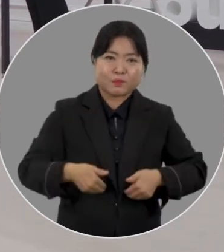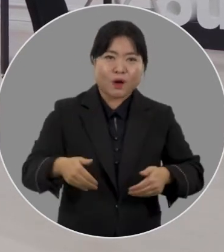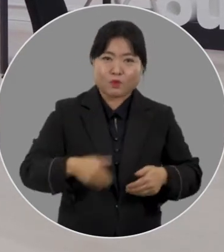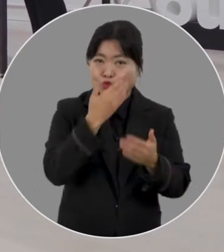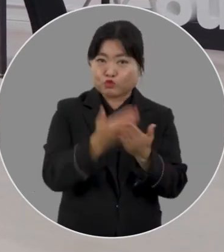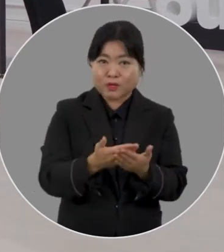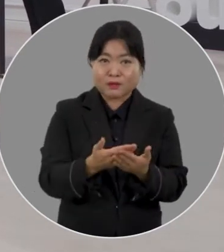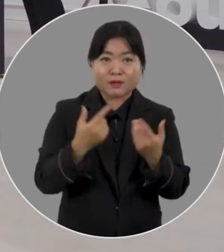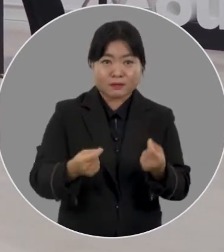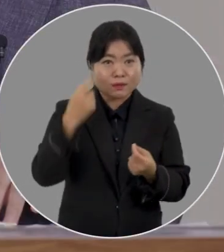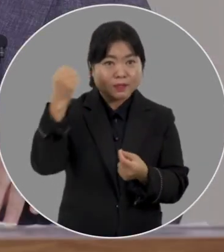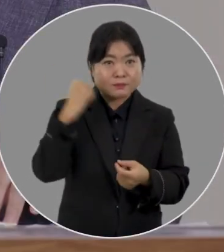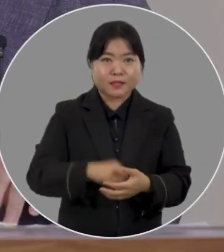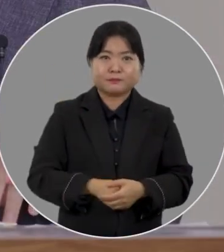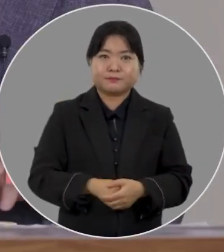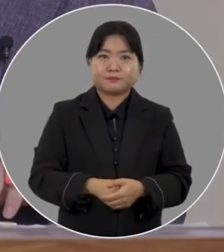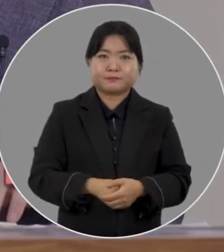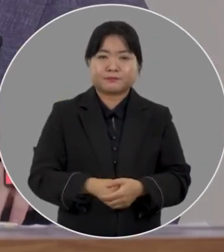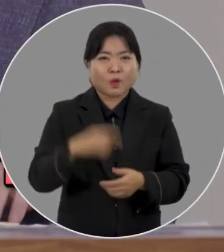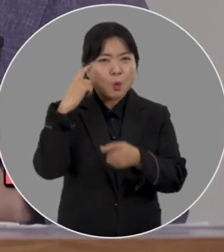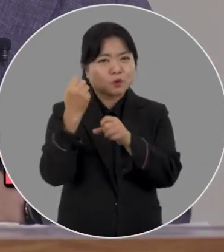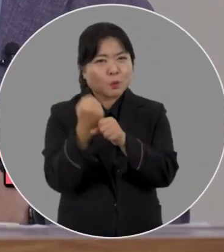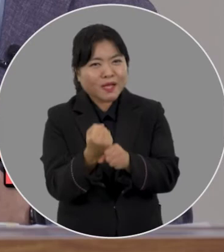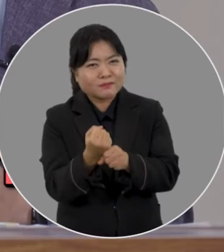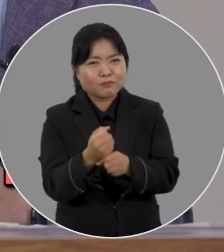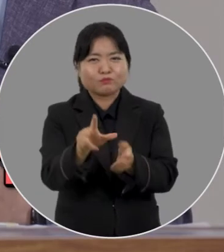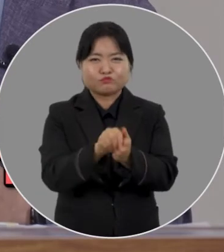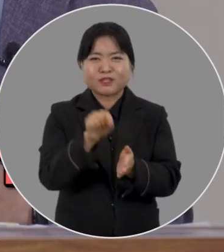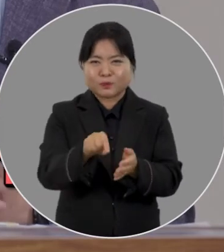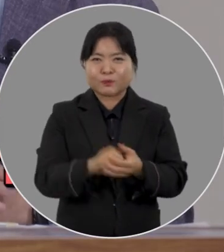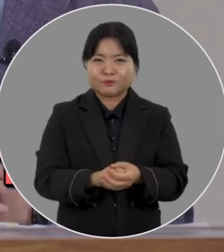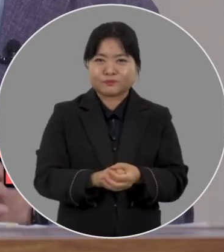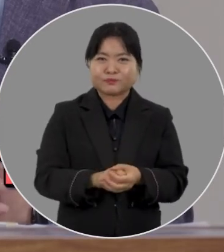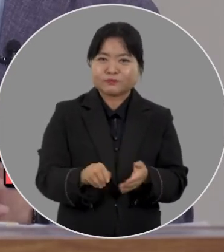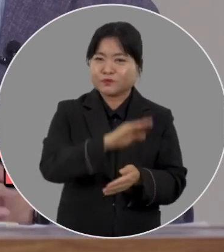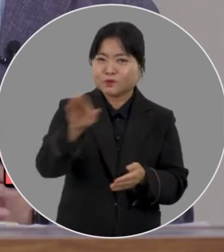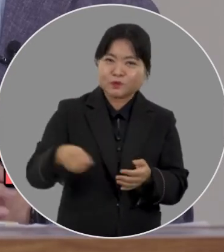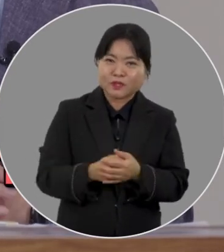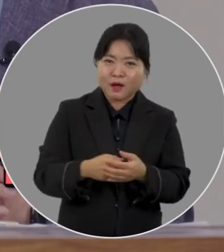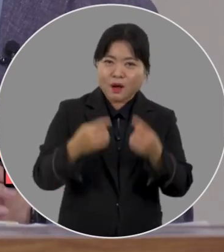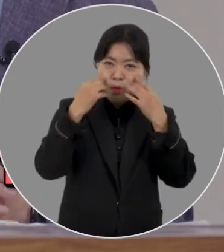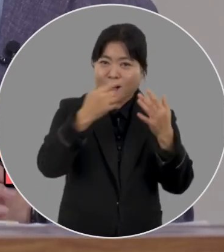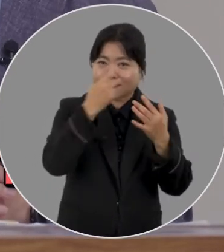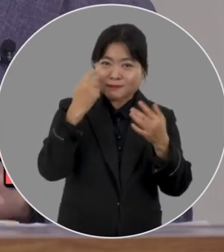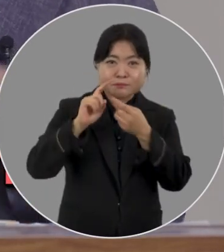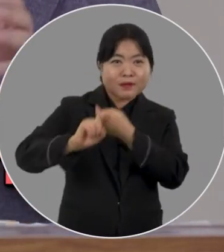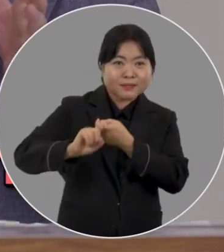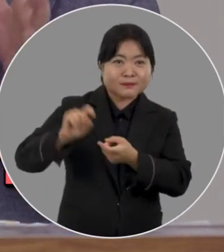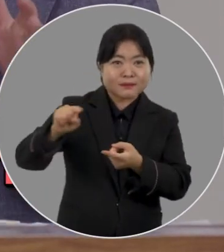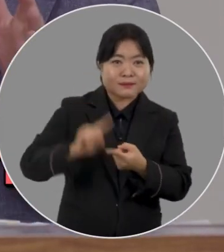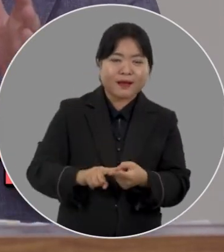중요한 부분이 아닐까라고 생각합니다. 이제 고정관념의 문제도 우리가 이제 확정 편향적이라는